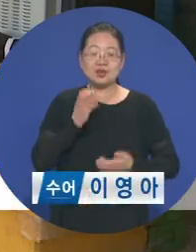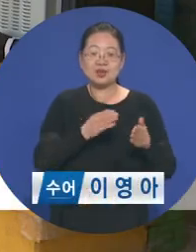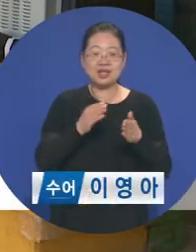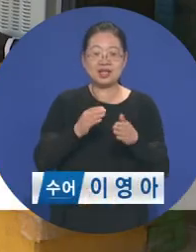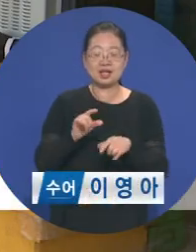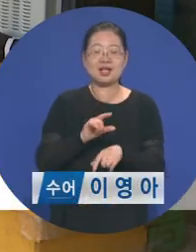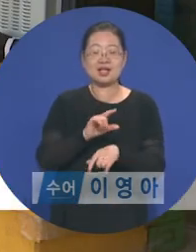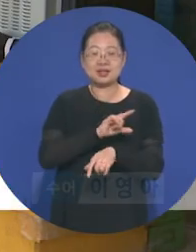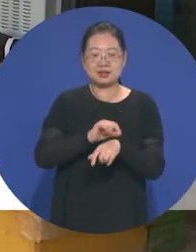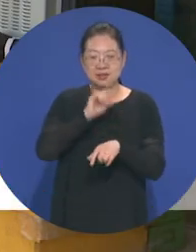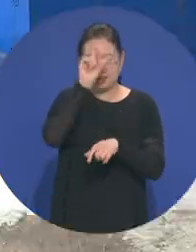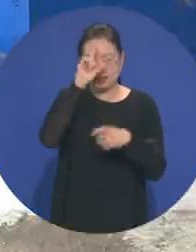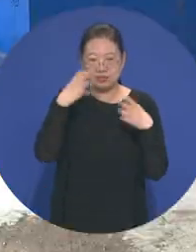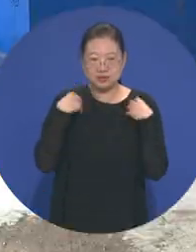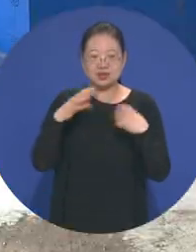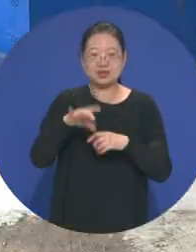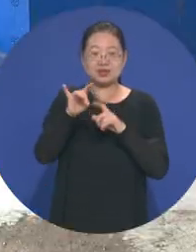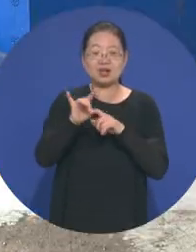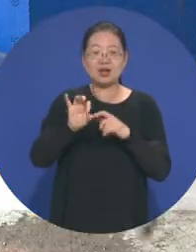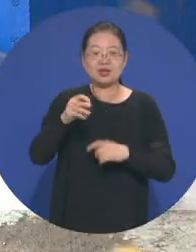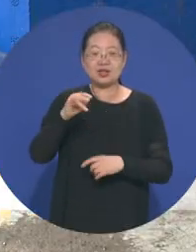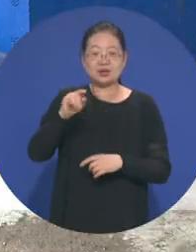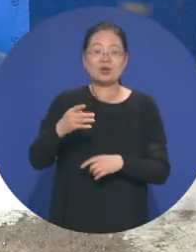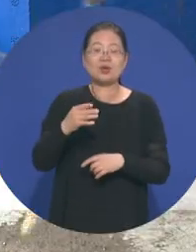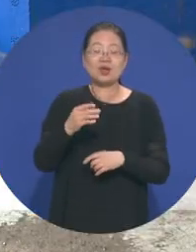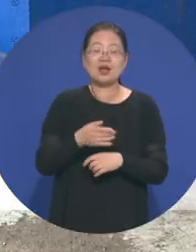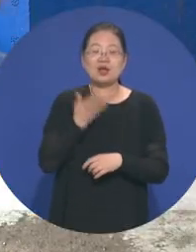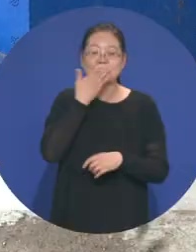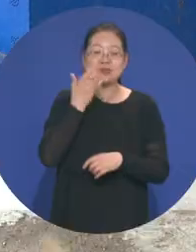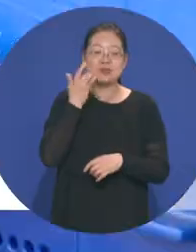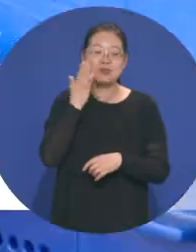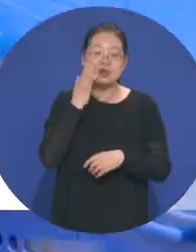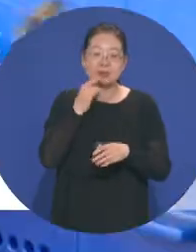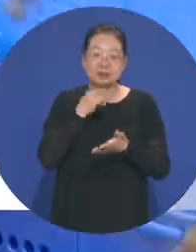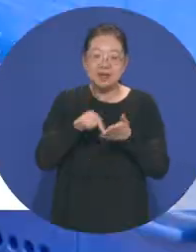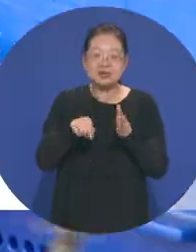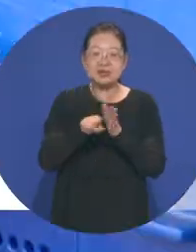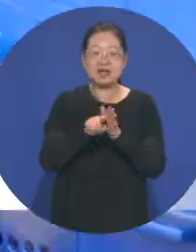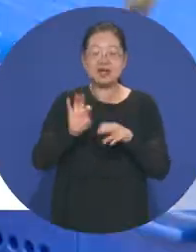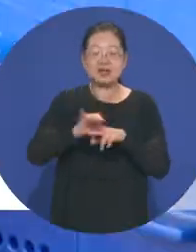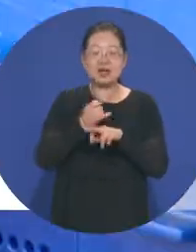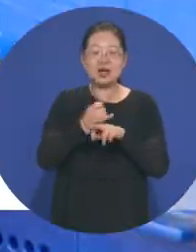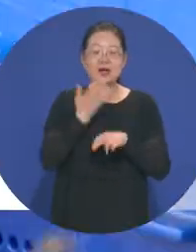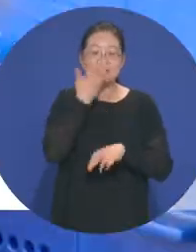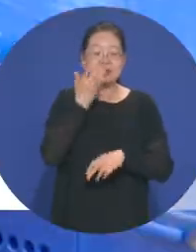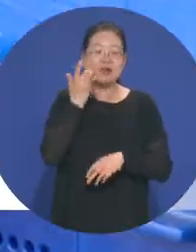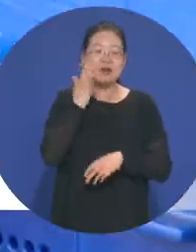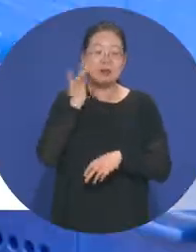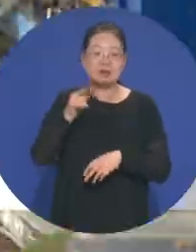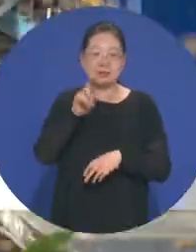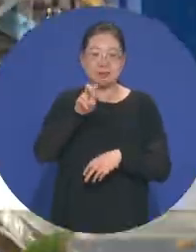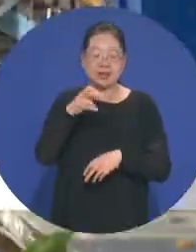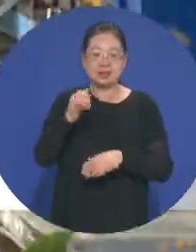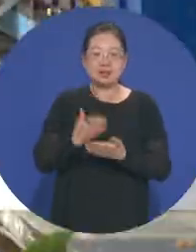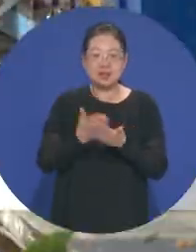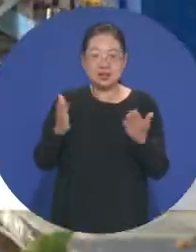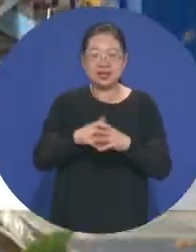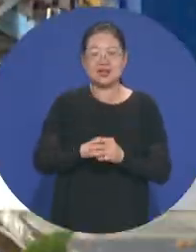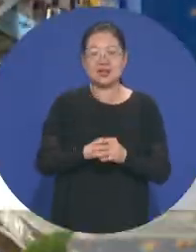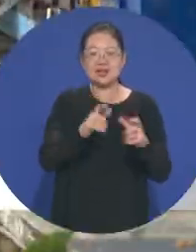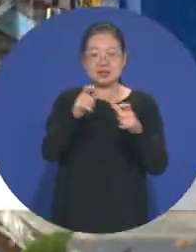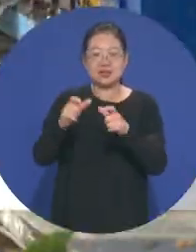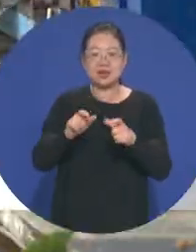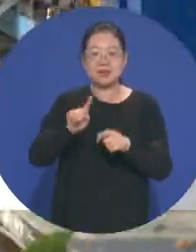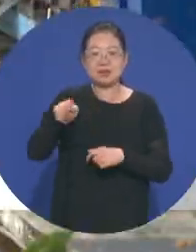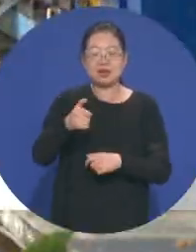경기도가 지자체 최초로 월동 꿀벌 피해 농가의 복구를 위해 여왕벌 만 마리를 보급합니다. 시군별 육성 농가 한 개소당